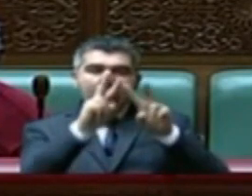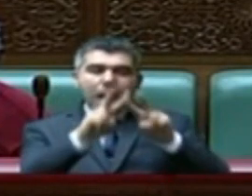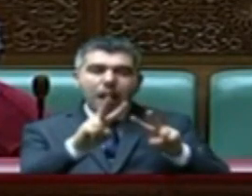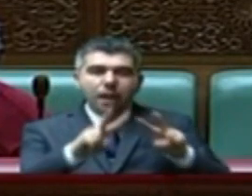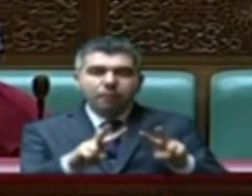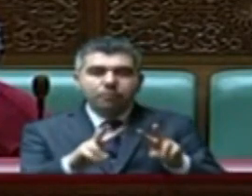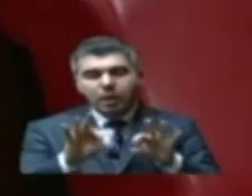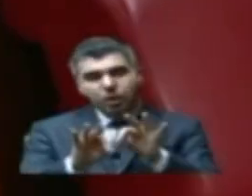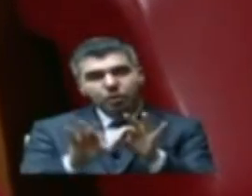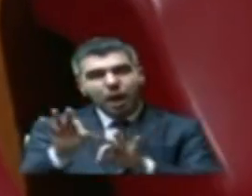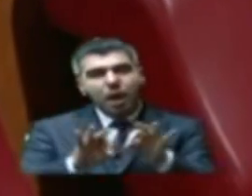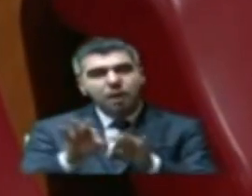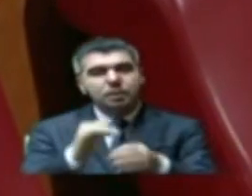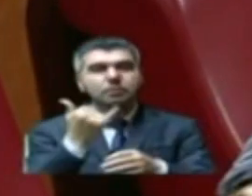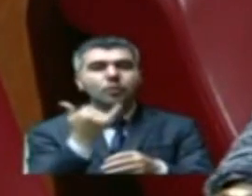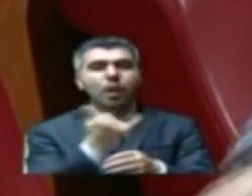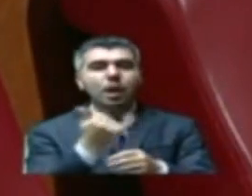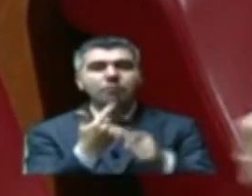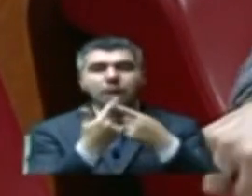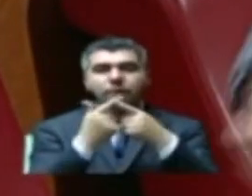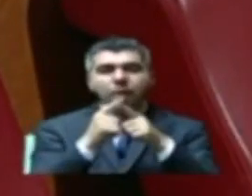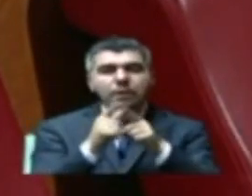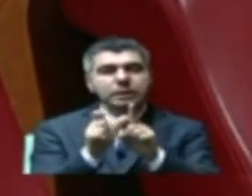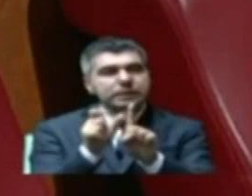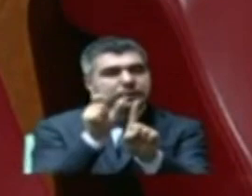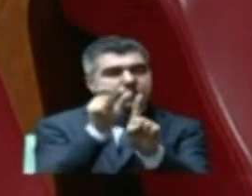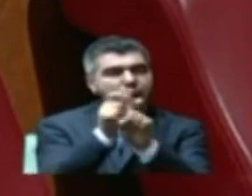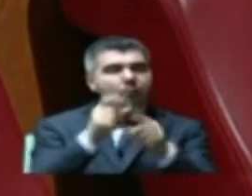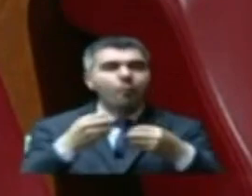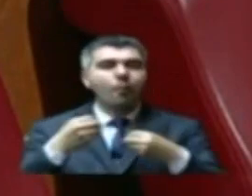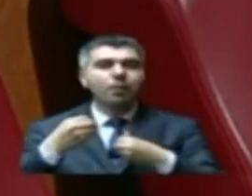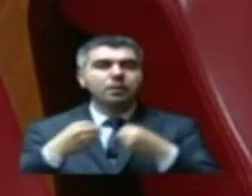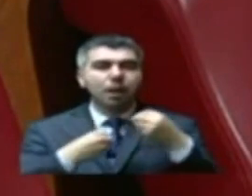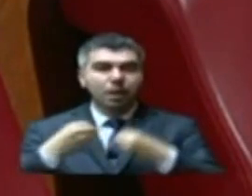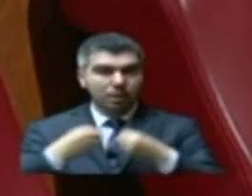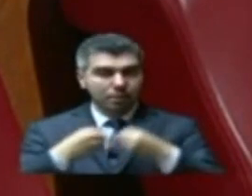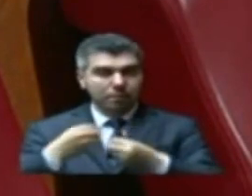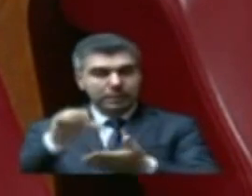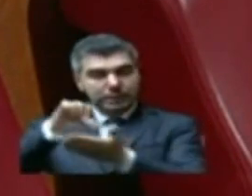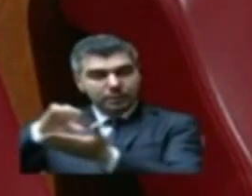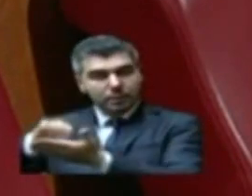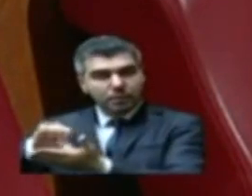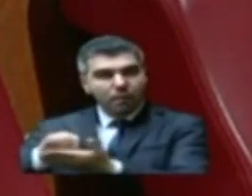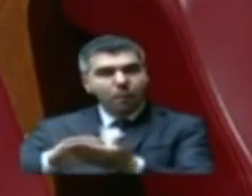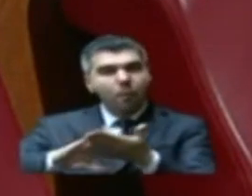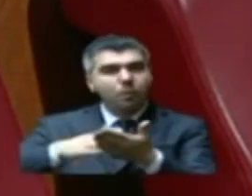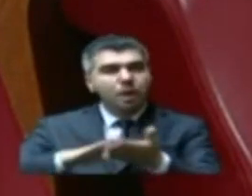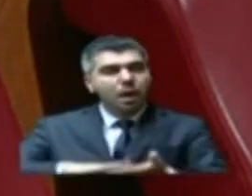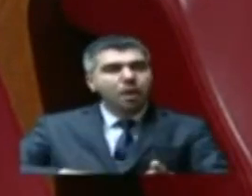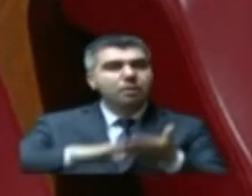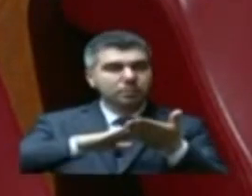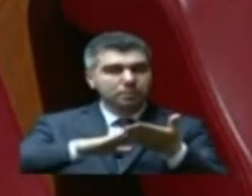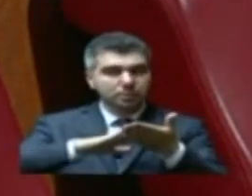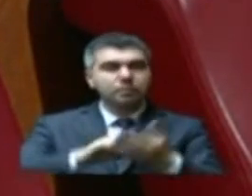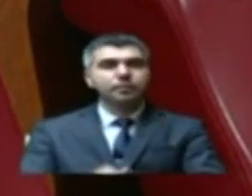اتخذ إجراءات العملية بالتنسيق مع المديريات الجهوية ديالنا وكذلك بالتنسيق مع السلطة الترابية من أجل